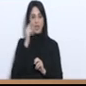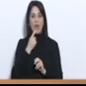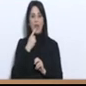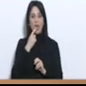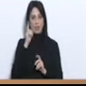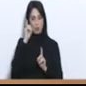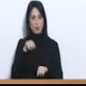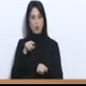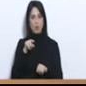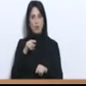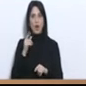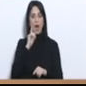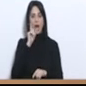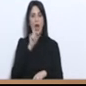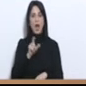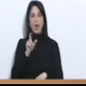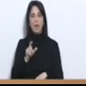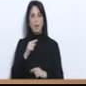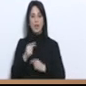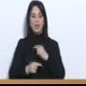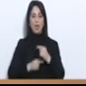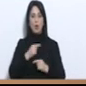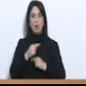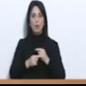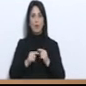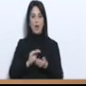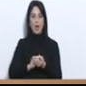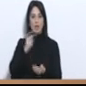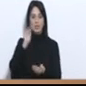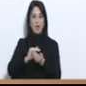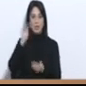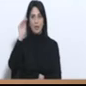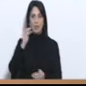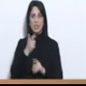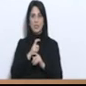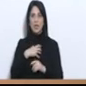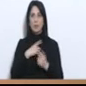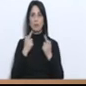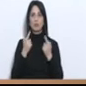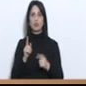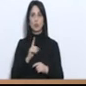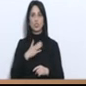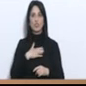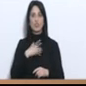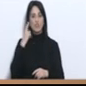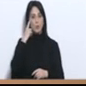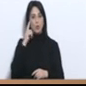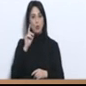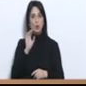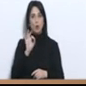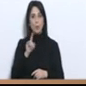მცოდნე ახალგაზრდების თაობა გაიზარდა და ძალიან მნიშვნელოვანია, რომ ჩვენ ვიფიქროთ